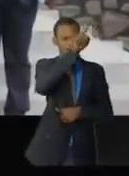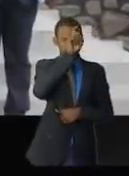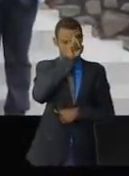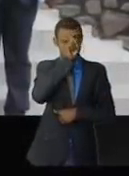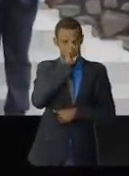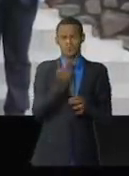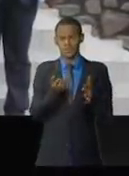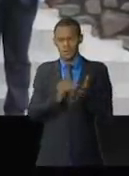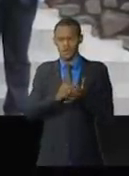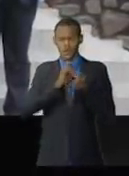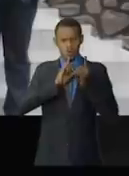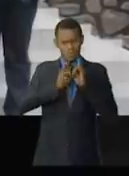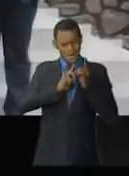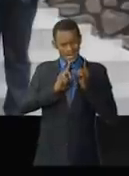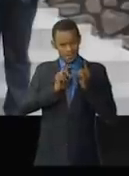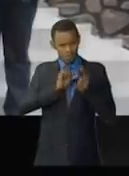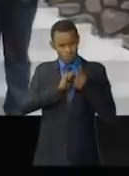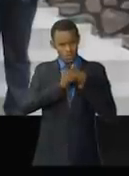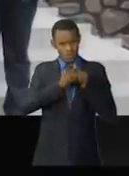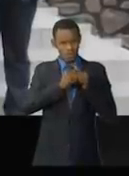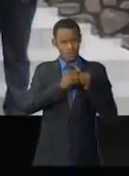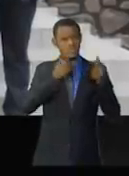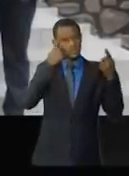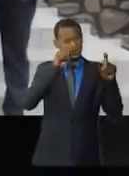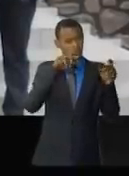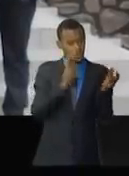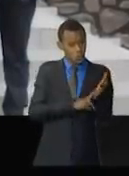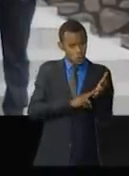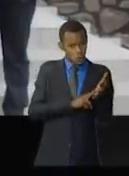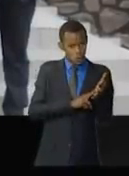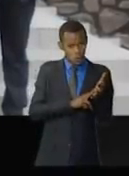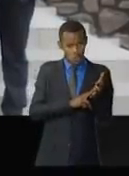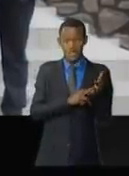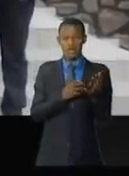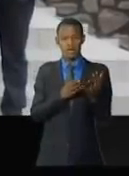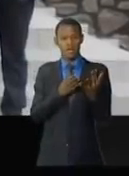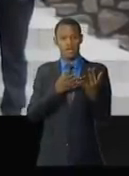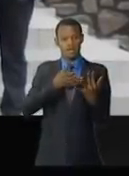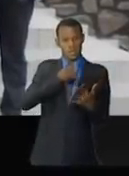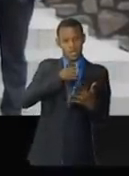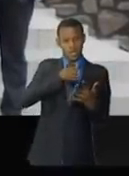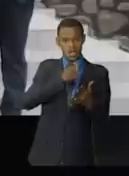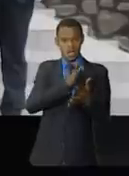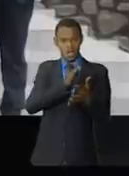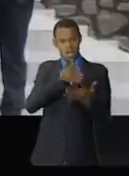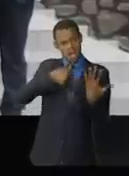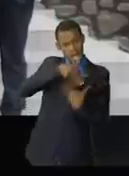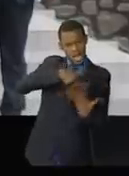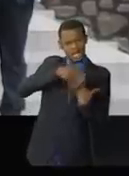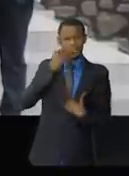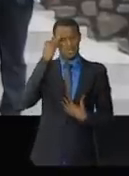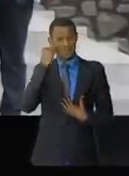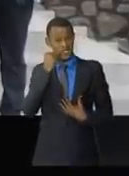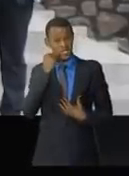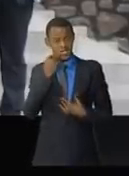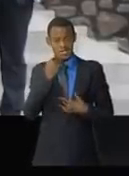opérations immobilières et hypothécaires entre les ministres des Finances, des Affaires foncières et